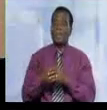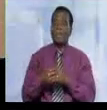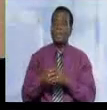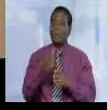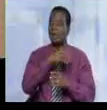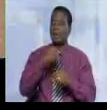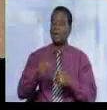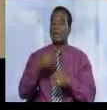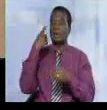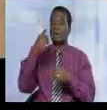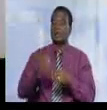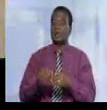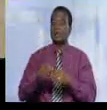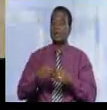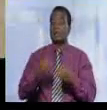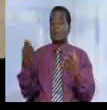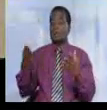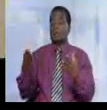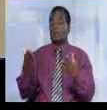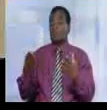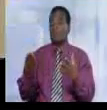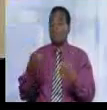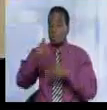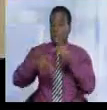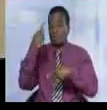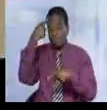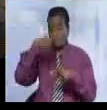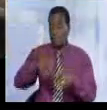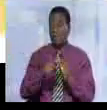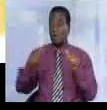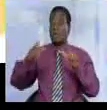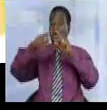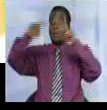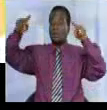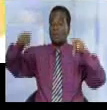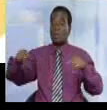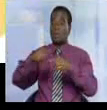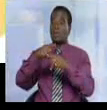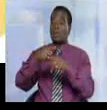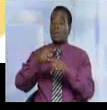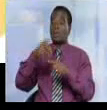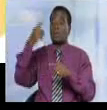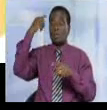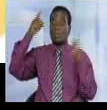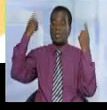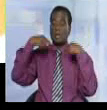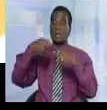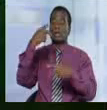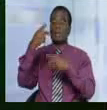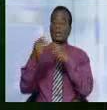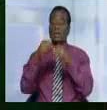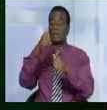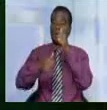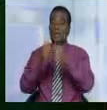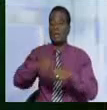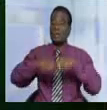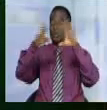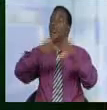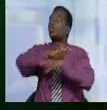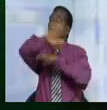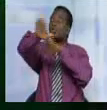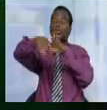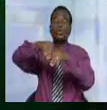a pour but de susciter l'intérêt des populations pour le grand écran. Un événement annuel au cours duquel seront projetés tous les